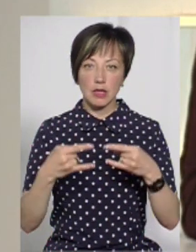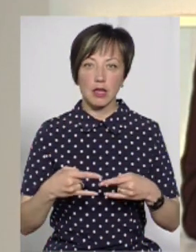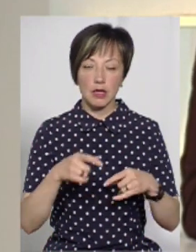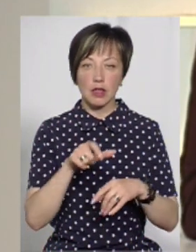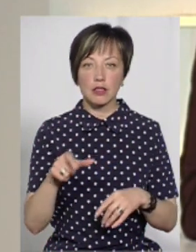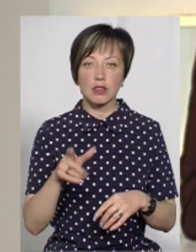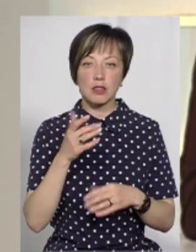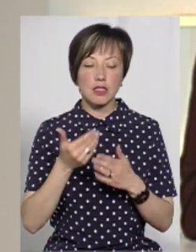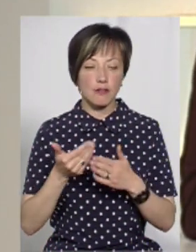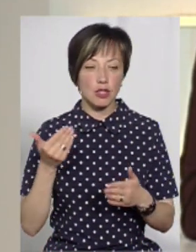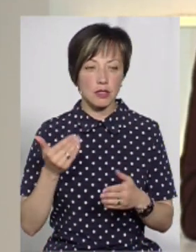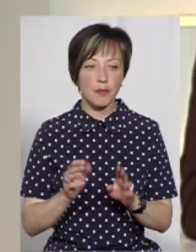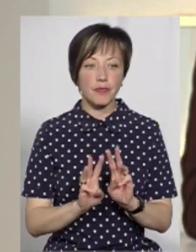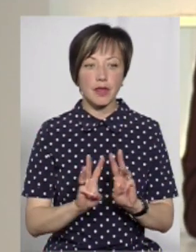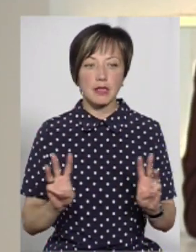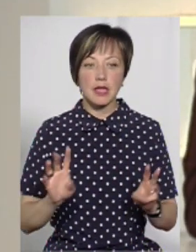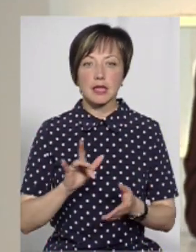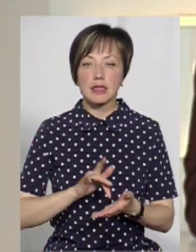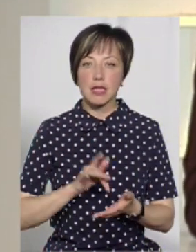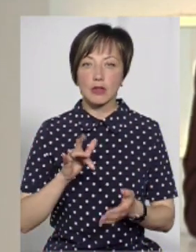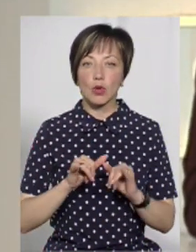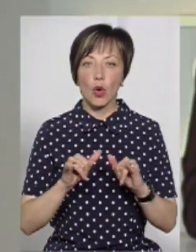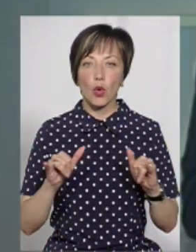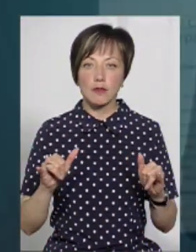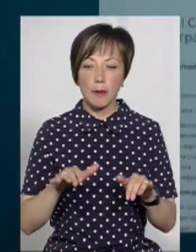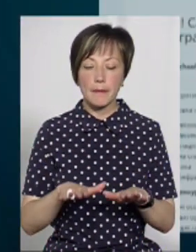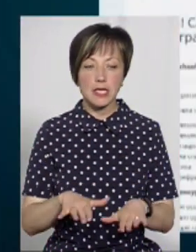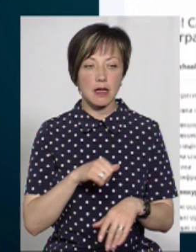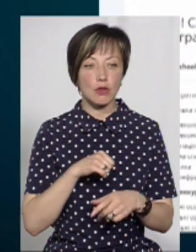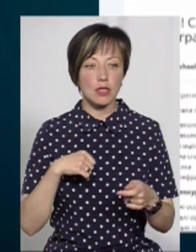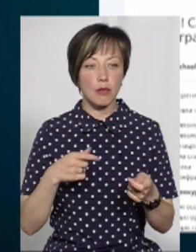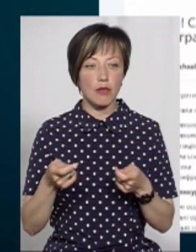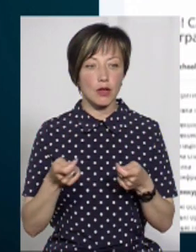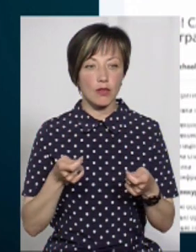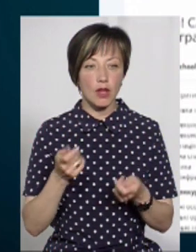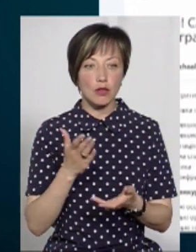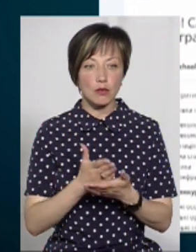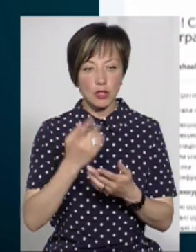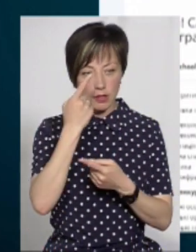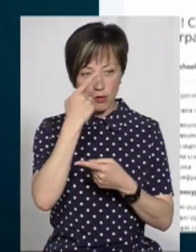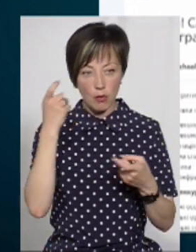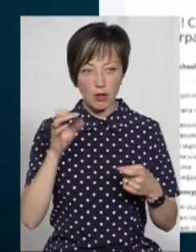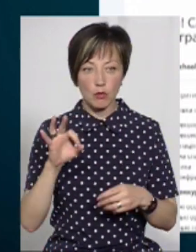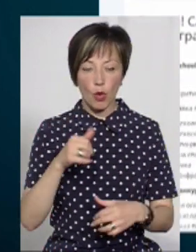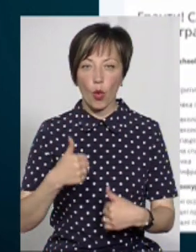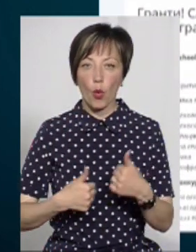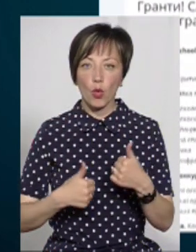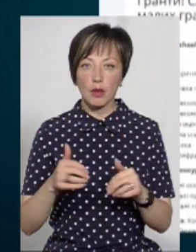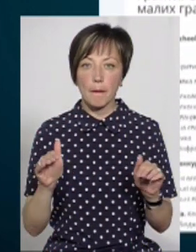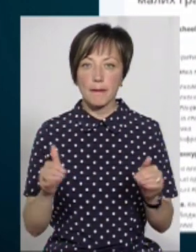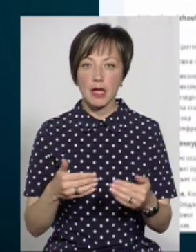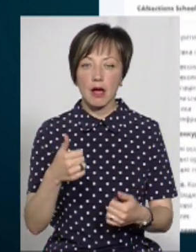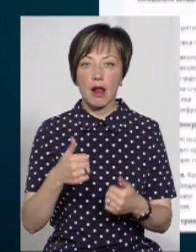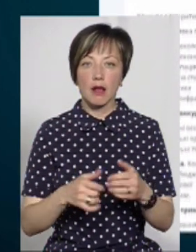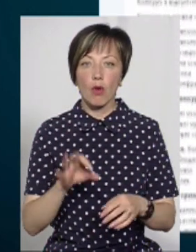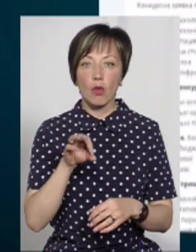телеглядачам завчасно. На сайті Центру розвитку місцевого самоврядування розміщена інформація про конкурс малих